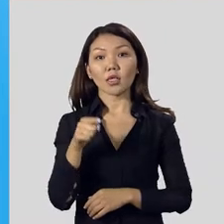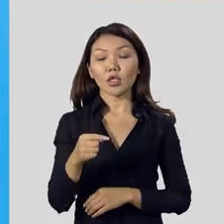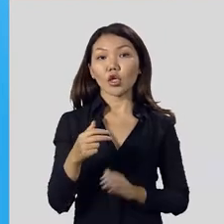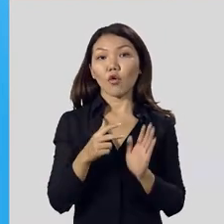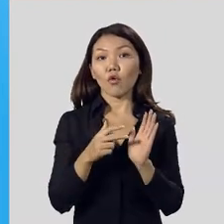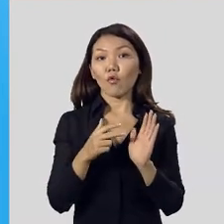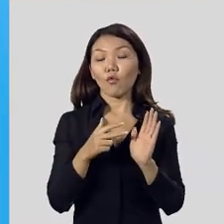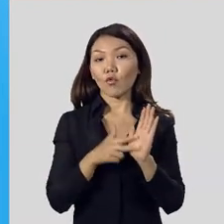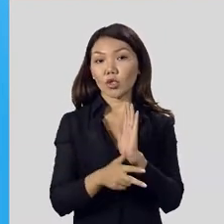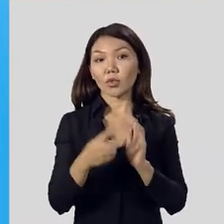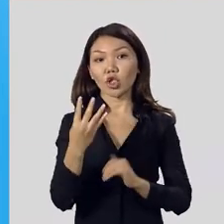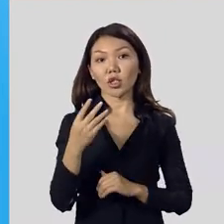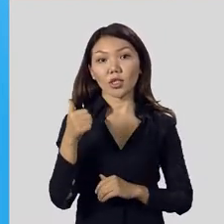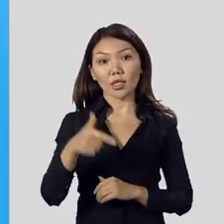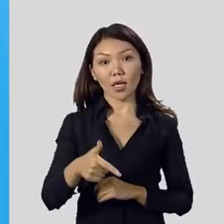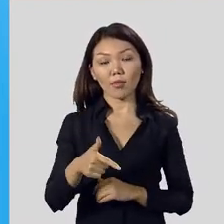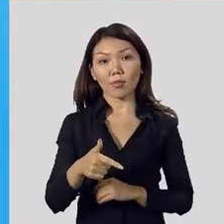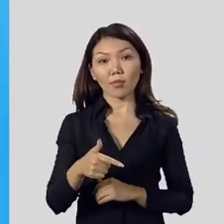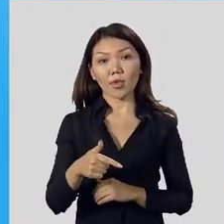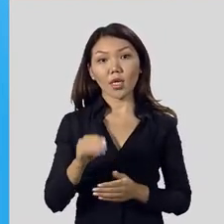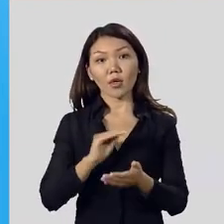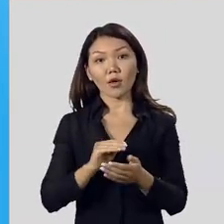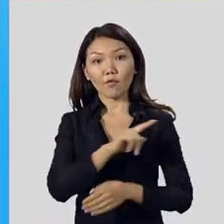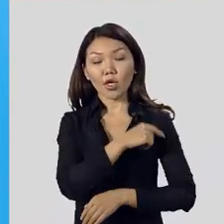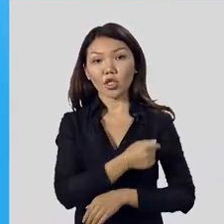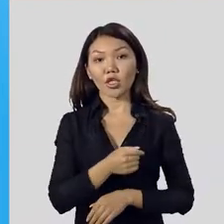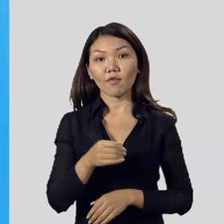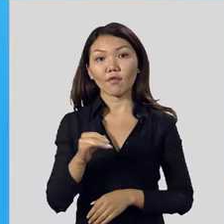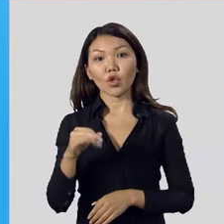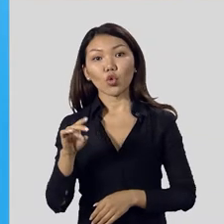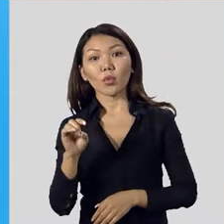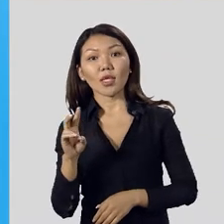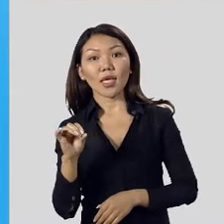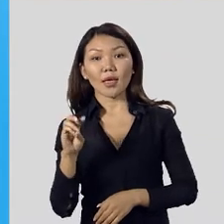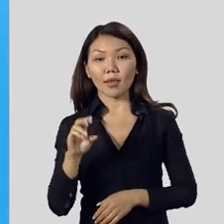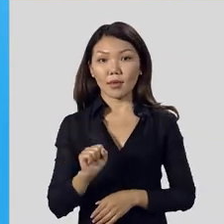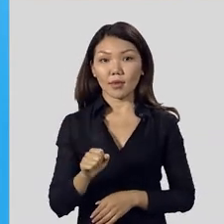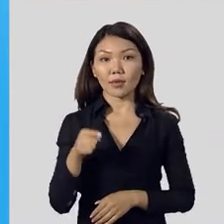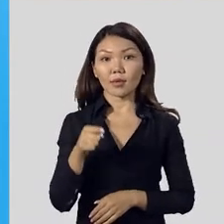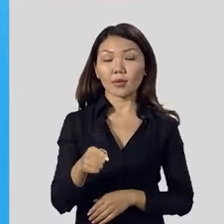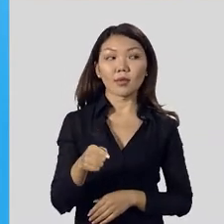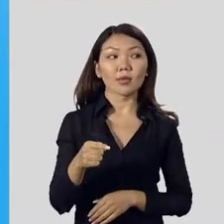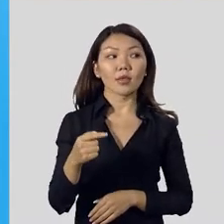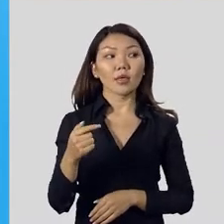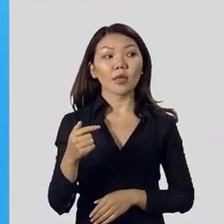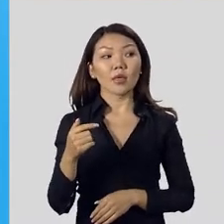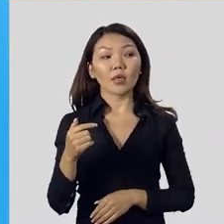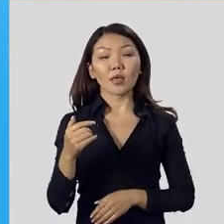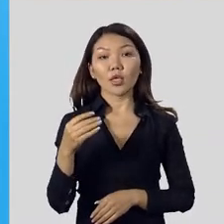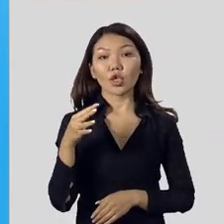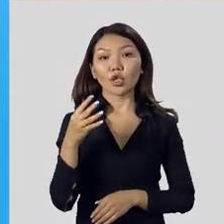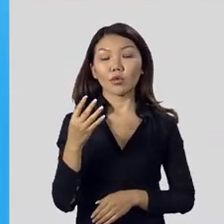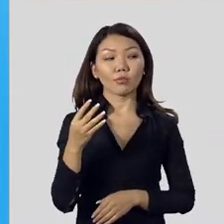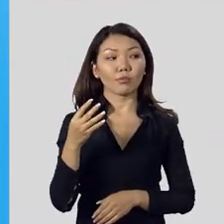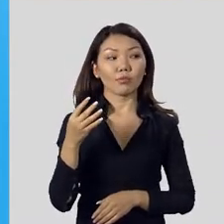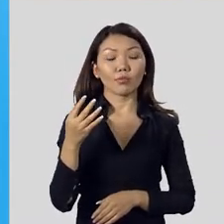грамма, врача Гийома Дюпюитерена – 1437 грамм, поэта